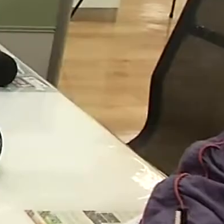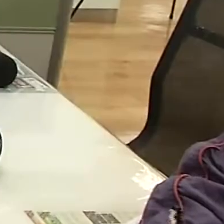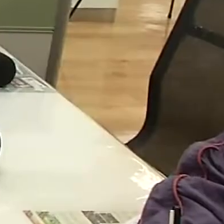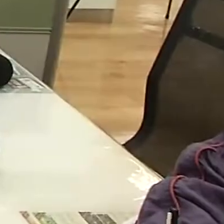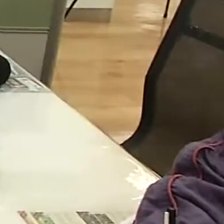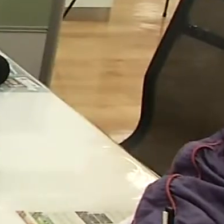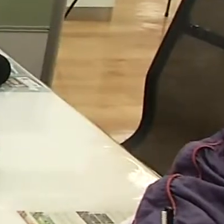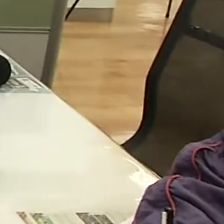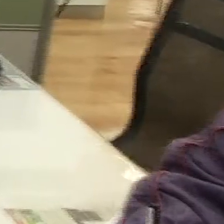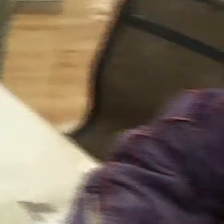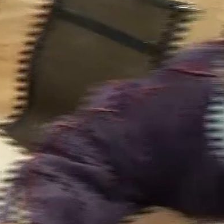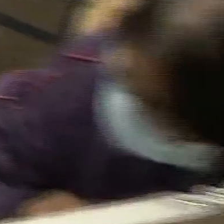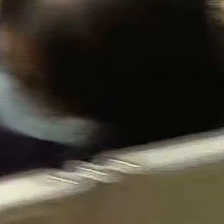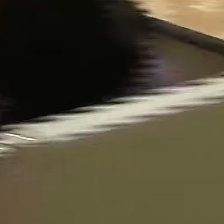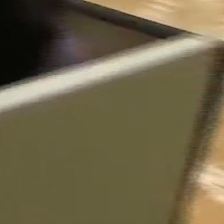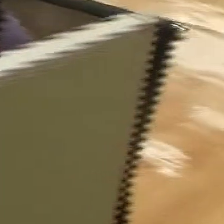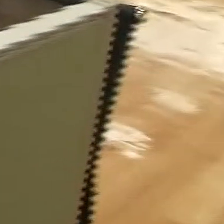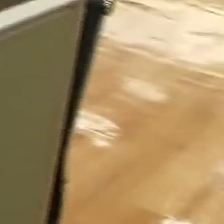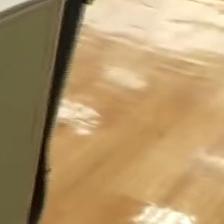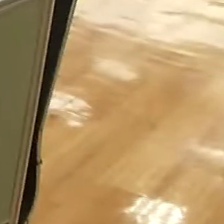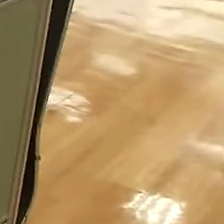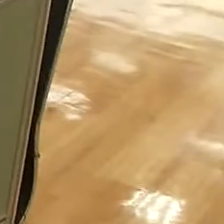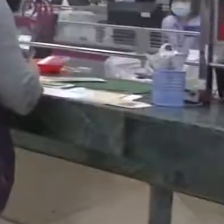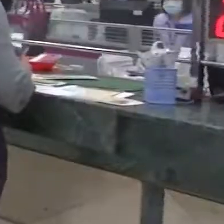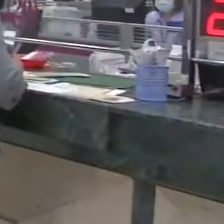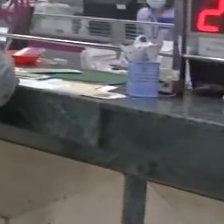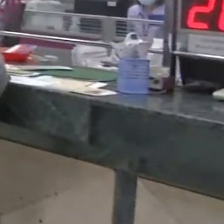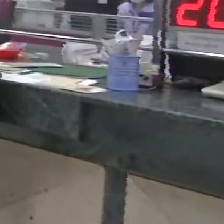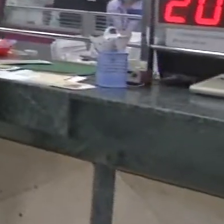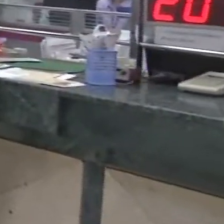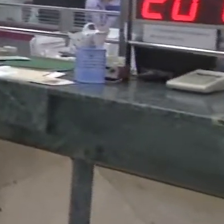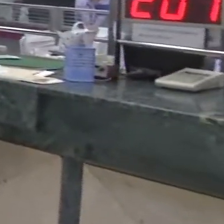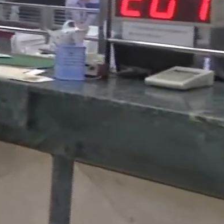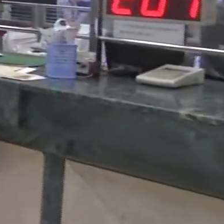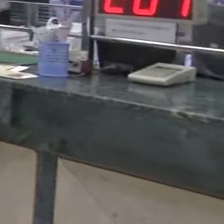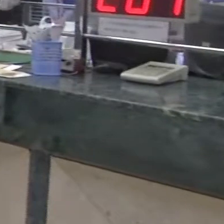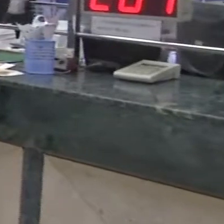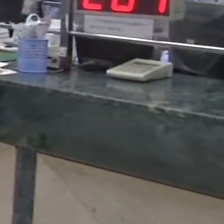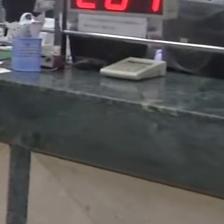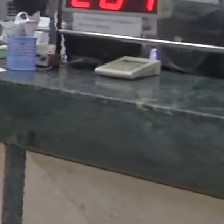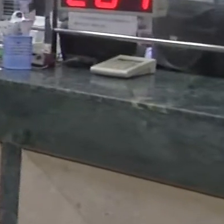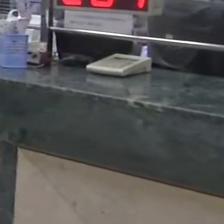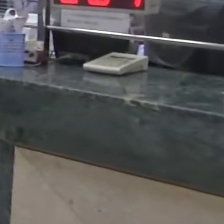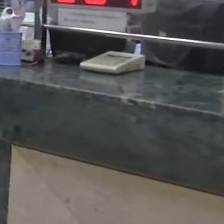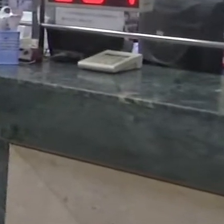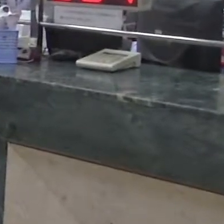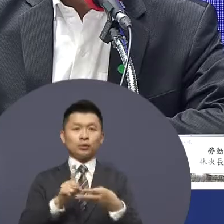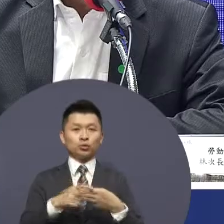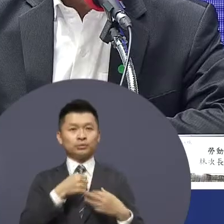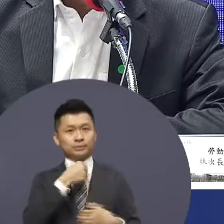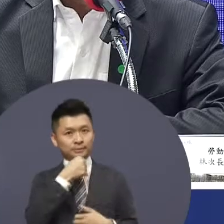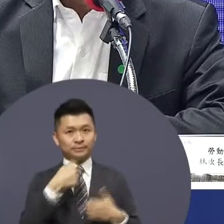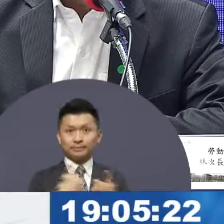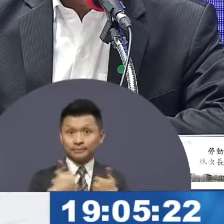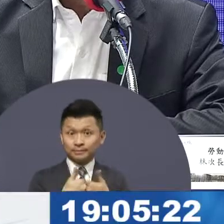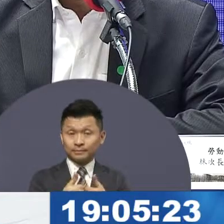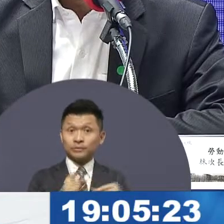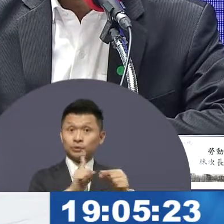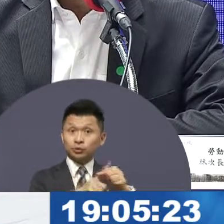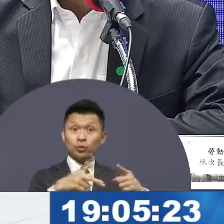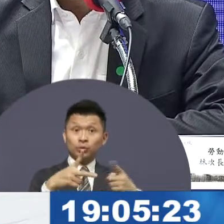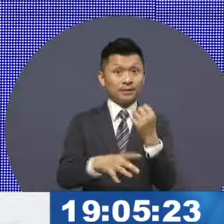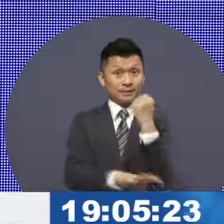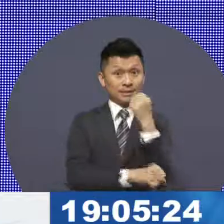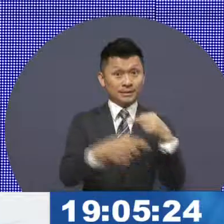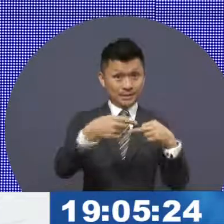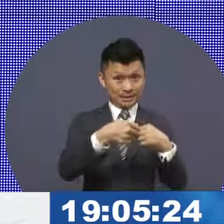均每天都有5万人到临柜或线上申请，其中信用不良比例只有2.79%。 中小企业信保基